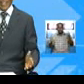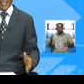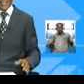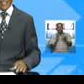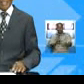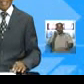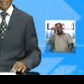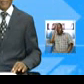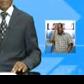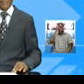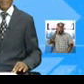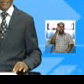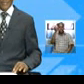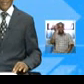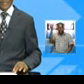nti ayiiza.